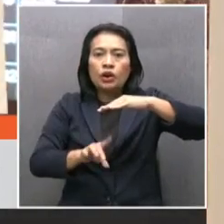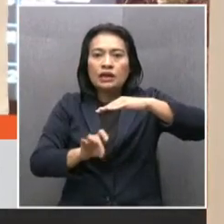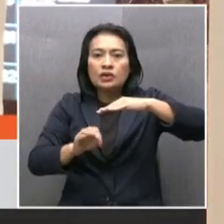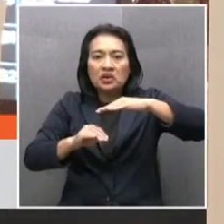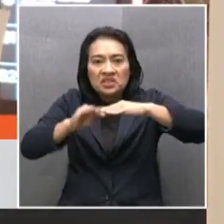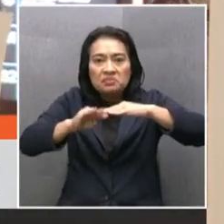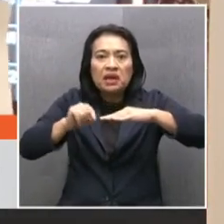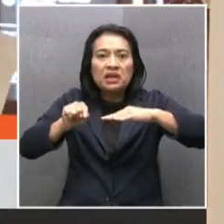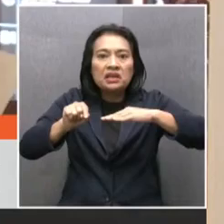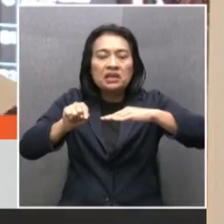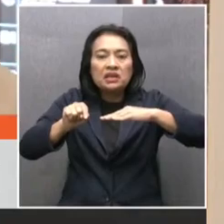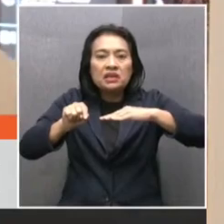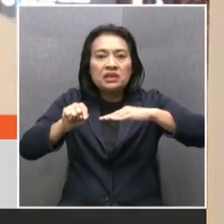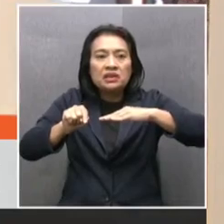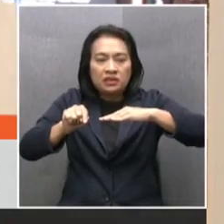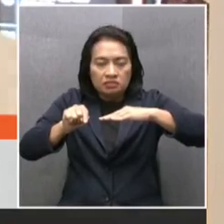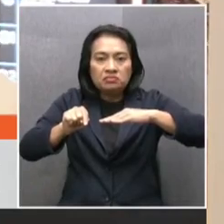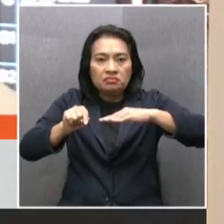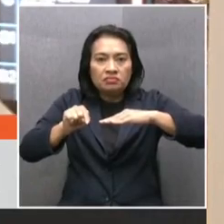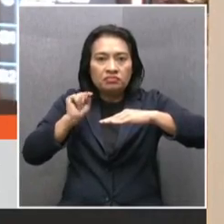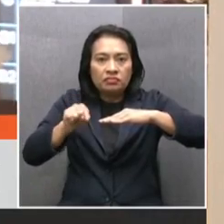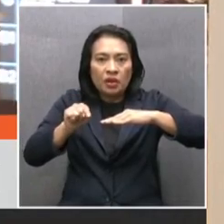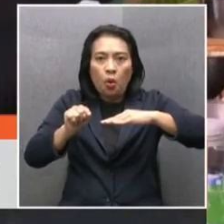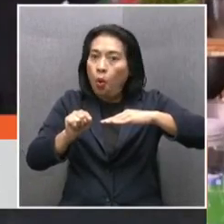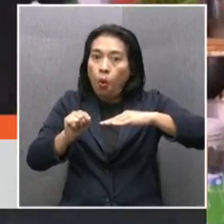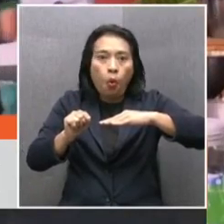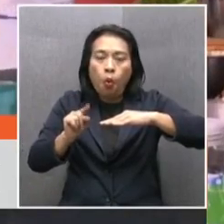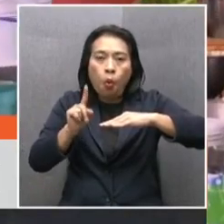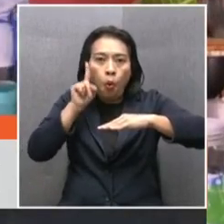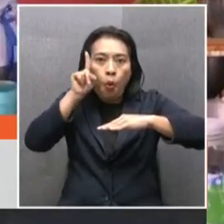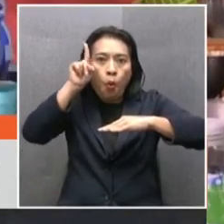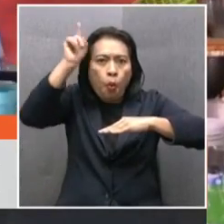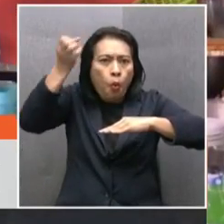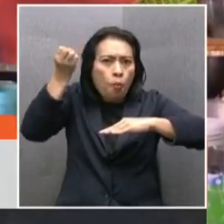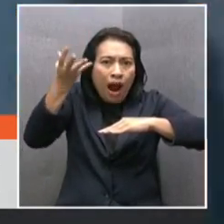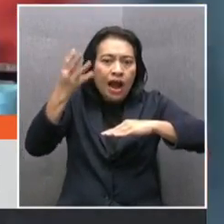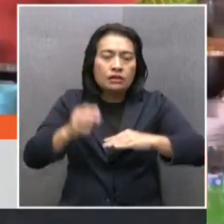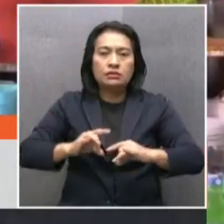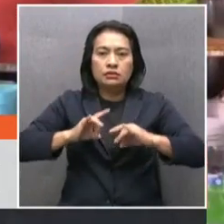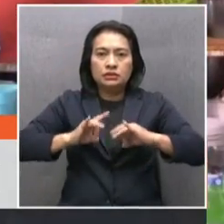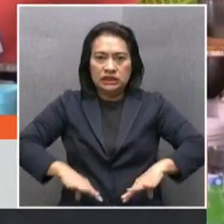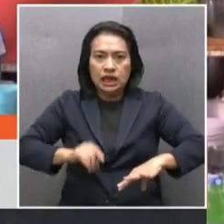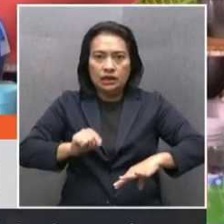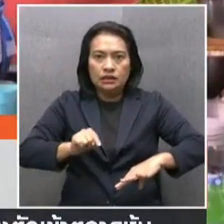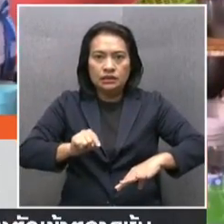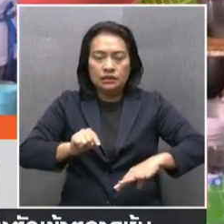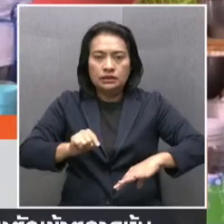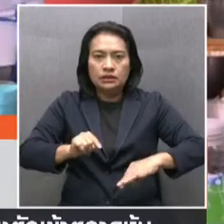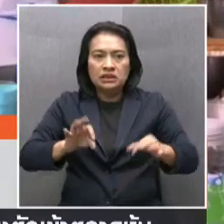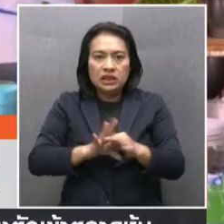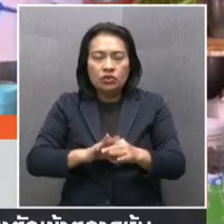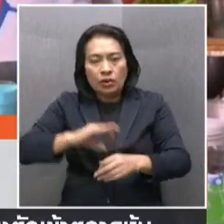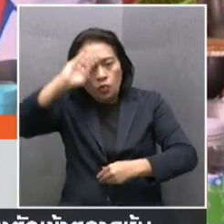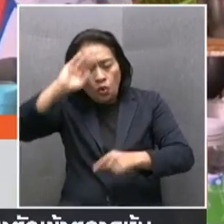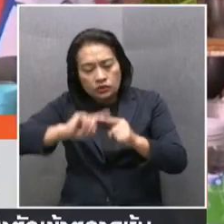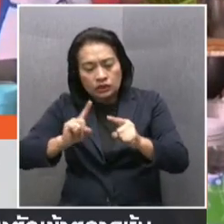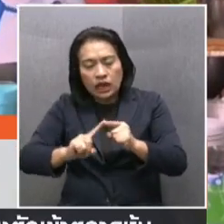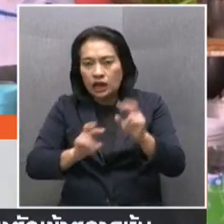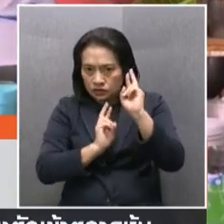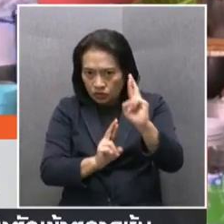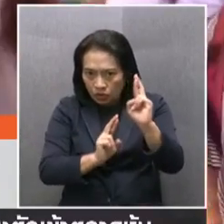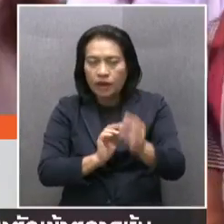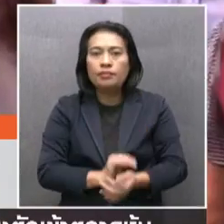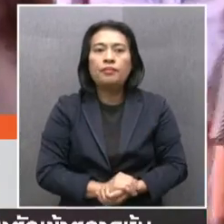คือ160/100มิลลิเมตรประหลอดอันนี้ถือว่าสูงมากเลยนะคะนิวเสี่ยงค่ะเสี่ยงต่อการเกิดภาวะแทรกซ้อนต่างๆแล้วก็ถ้